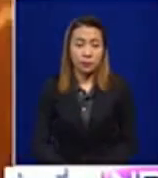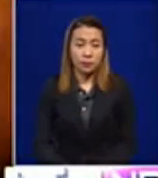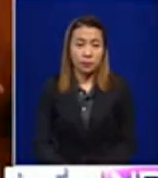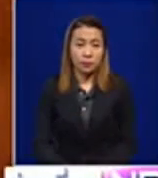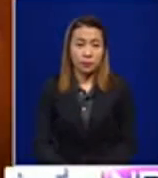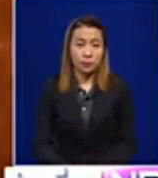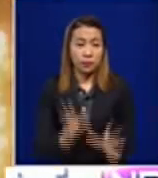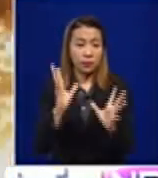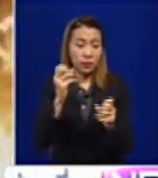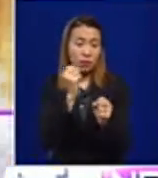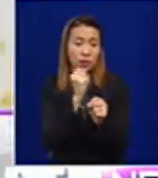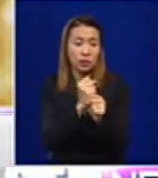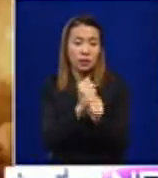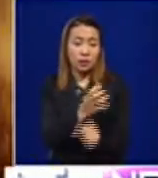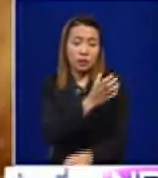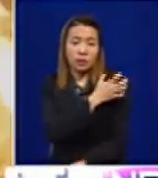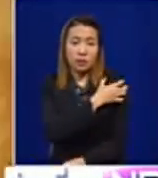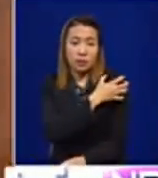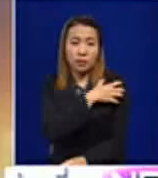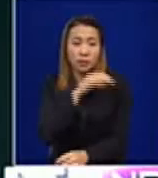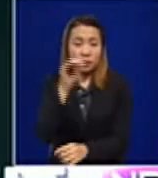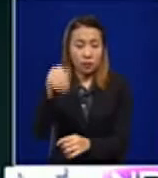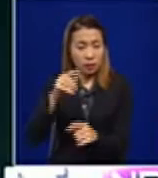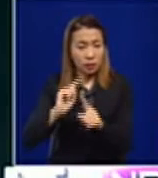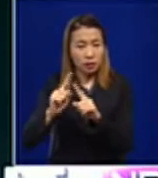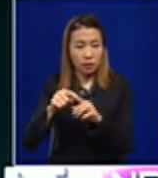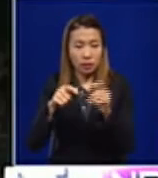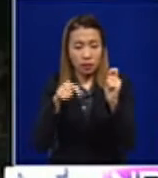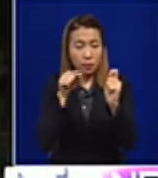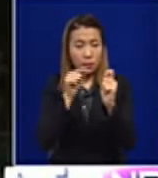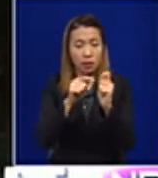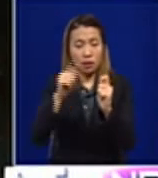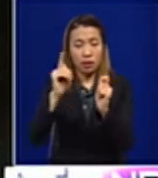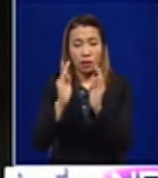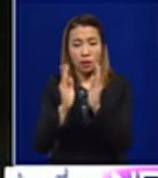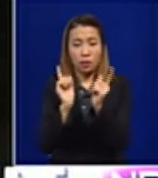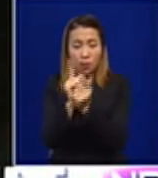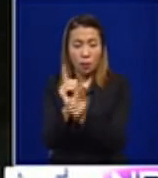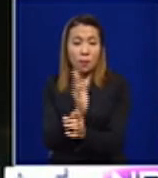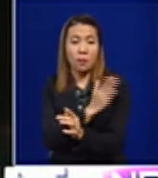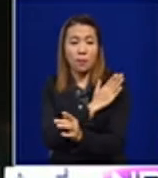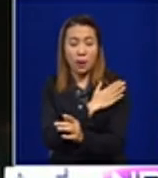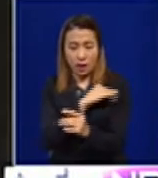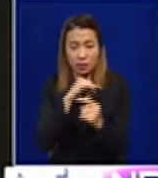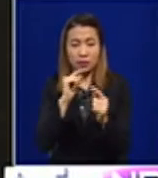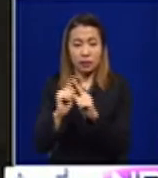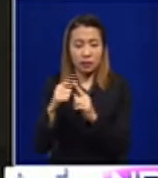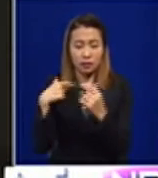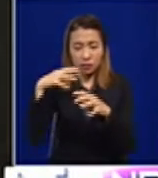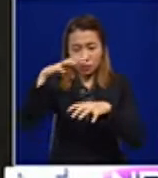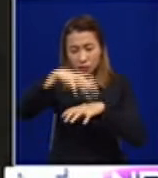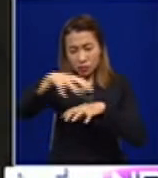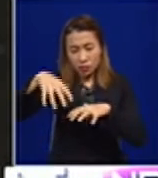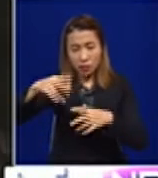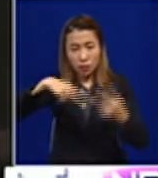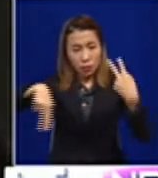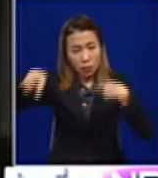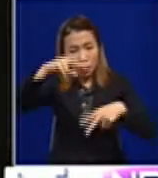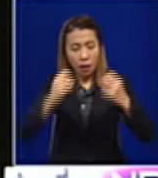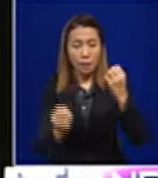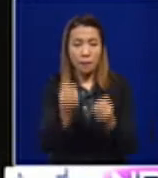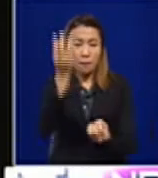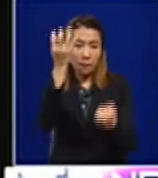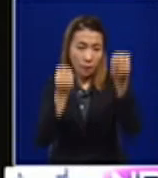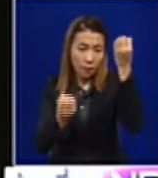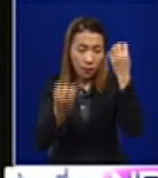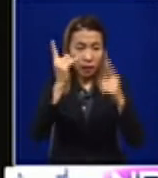เจ้าหน้าที่อุทยานแห่งชาติน้ำตกพาเจริญตำรวจภูธรพบพระจังหวัดตากพร้อมด้วยเจ้าหน้าที่หน่วยป้องกันรักษาป่าและเจ้าหน้า